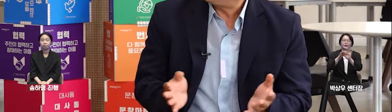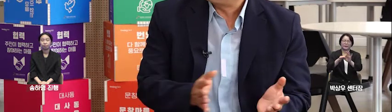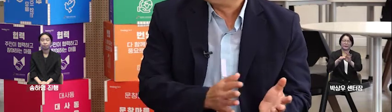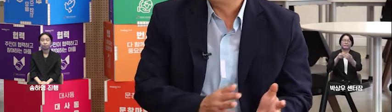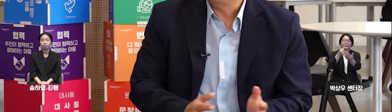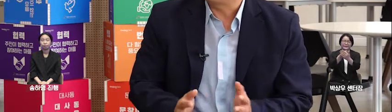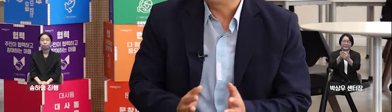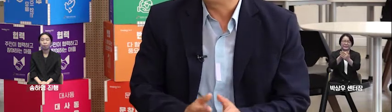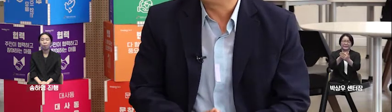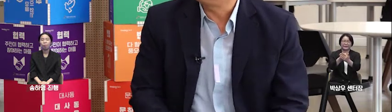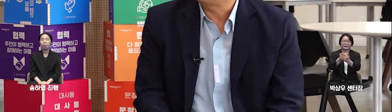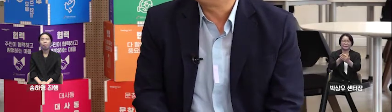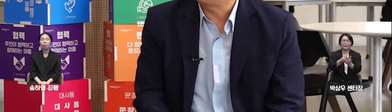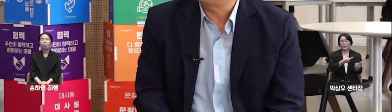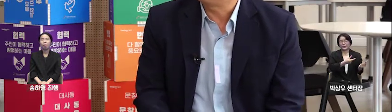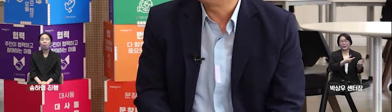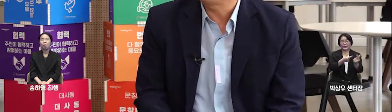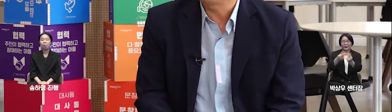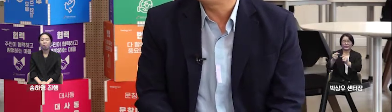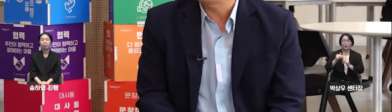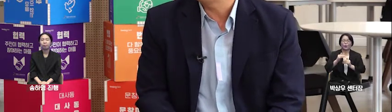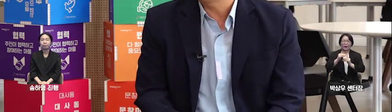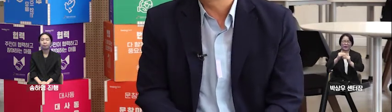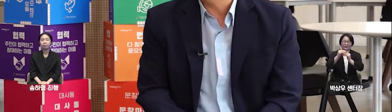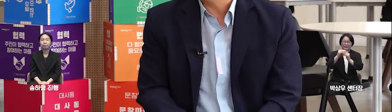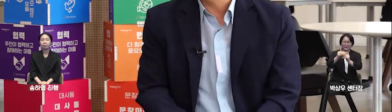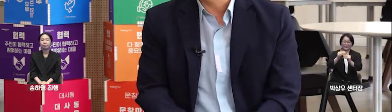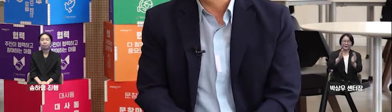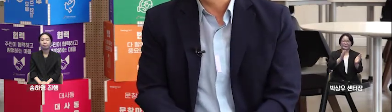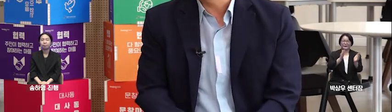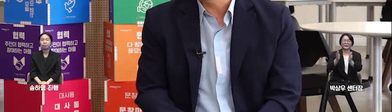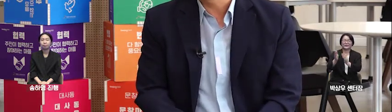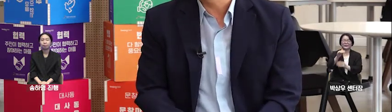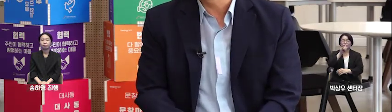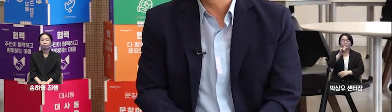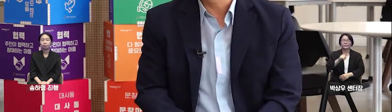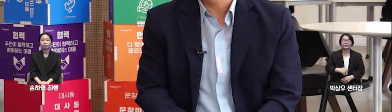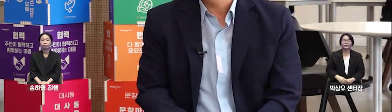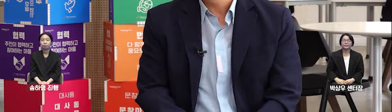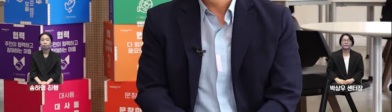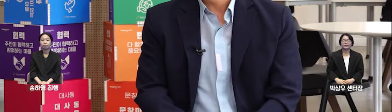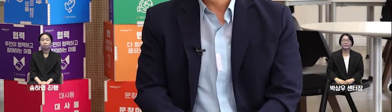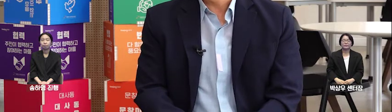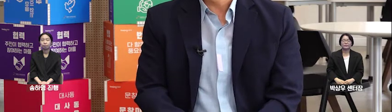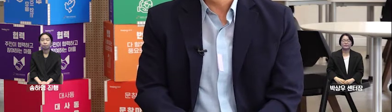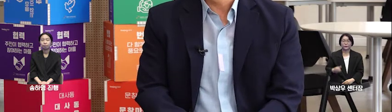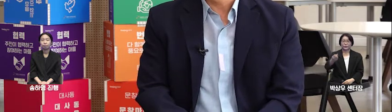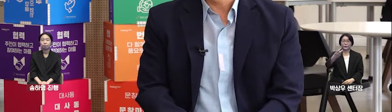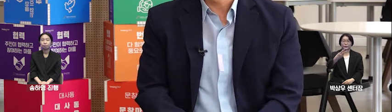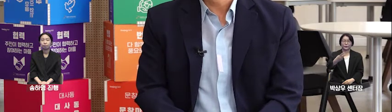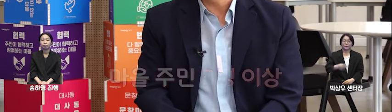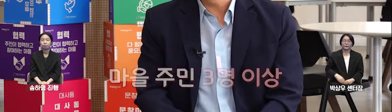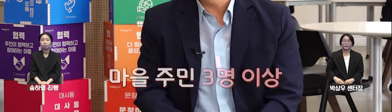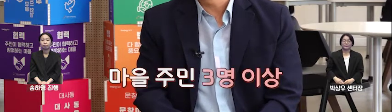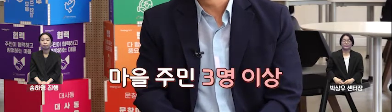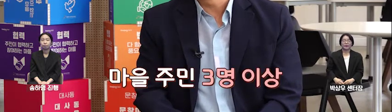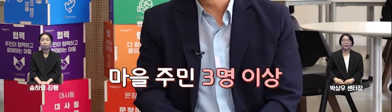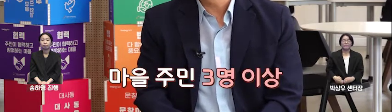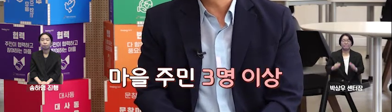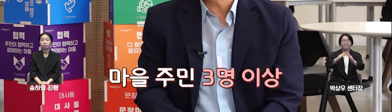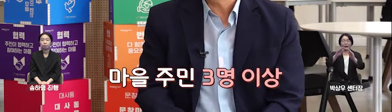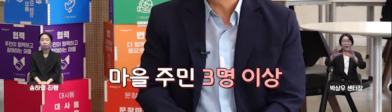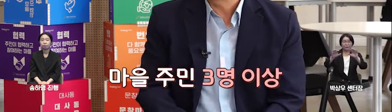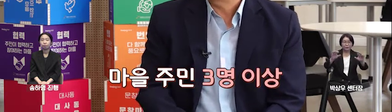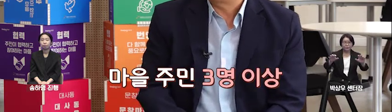결국은 하나의 똑같은 과정으로 지금까지 준비를 해왔다라고 보시면 되실 것 같고요. 특히나 이제 마을